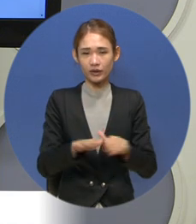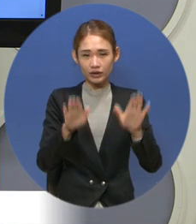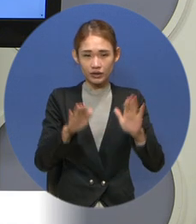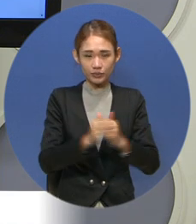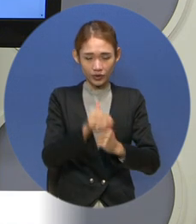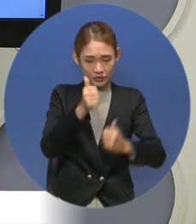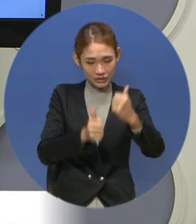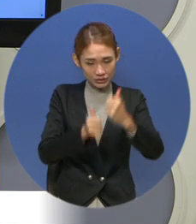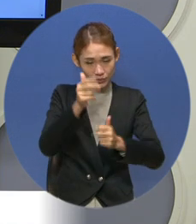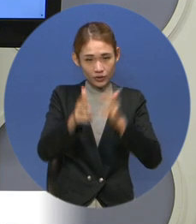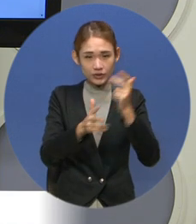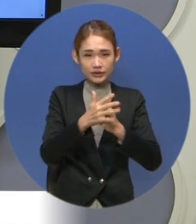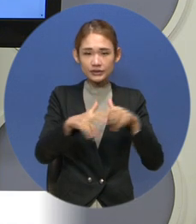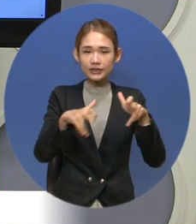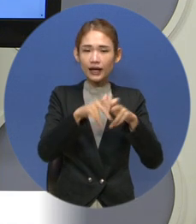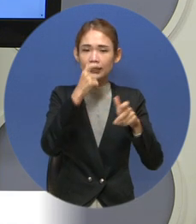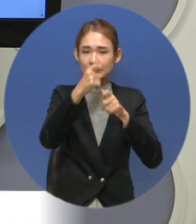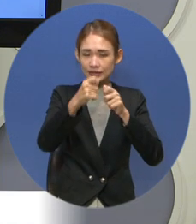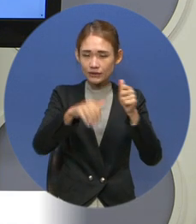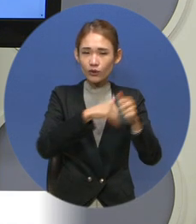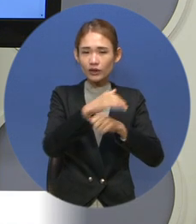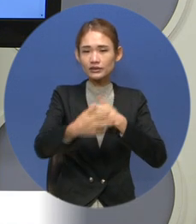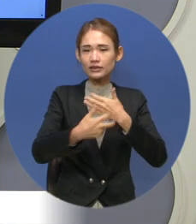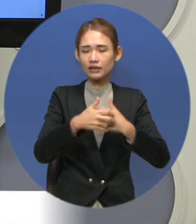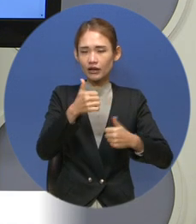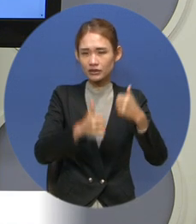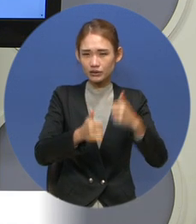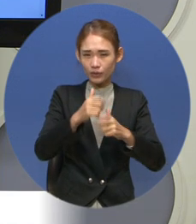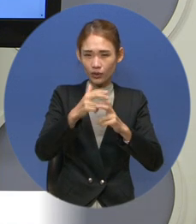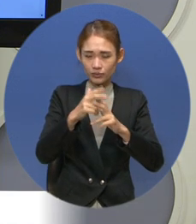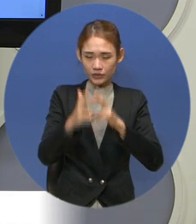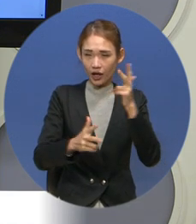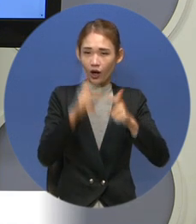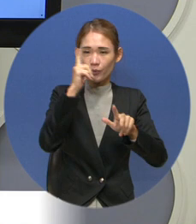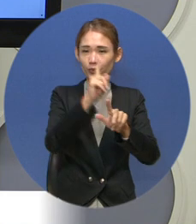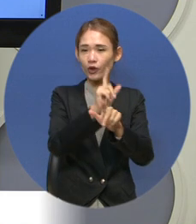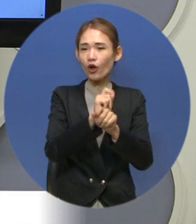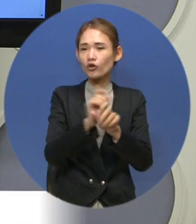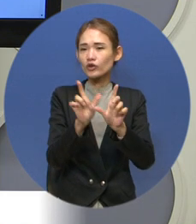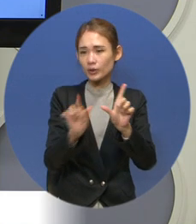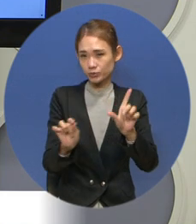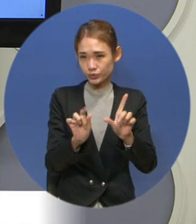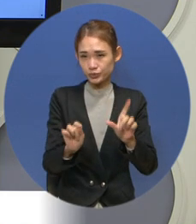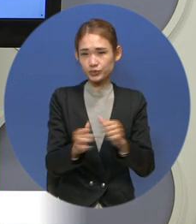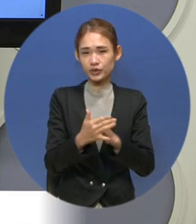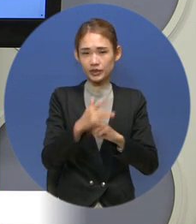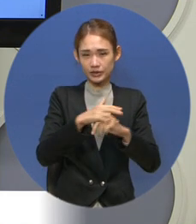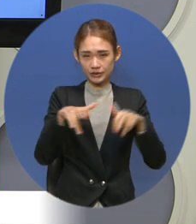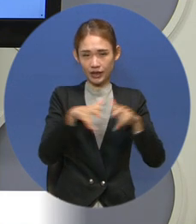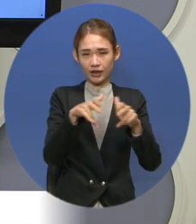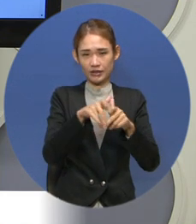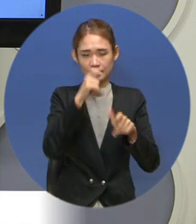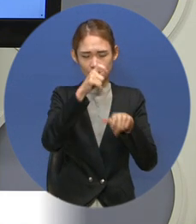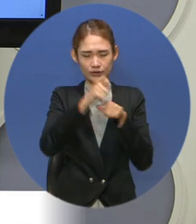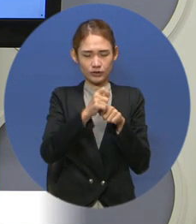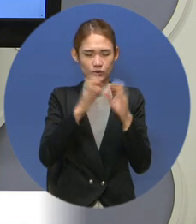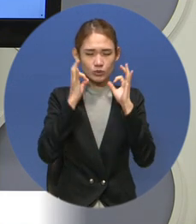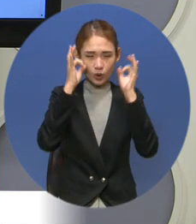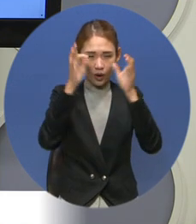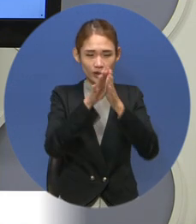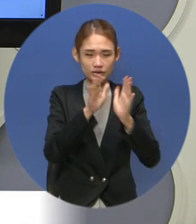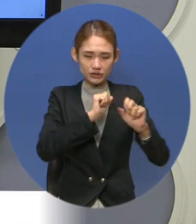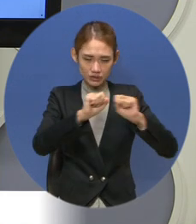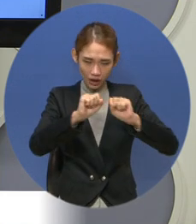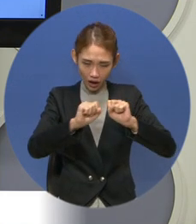시범사업은 장애 친화성 진단 시범사업 연구의 일환으로 기업의 장애 친화적 노력이나 실행 정도를